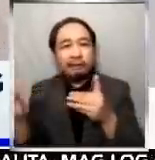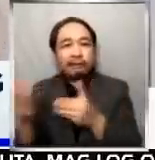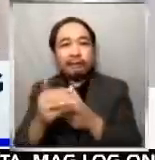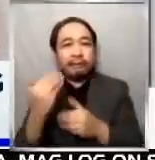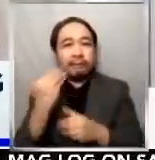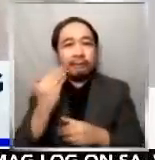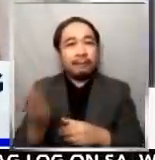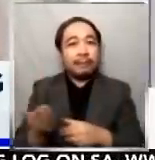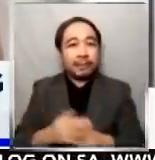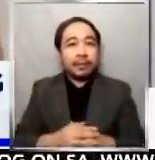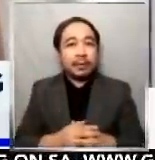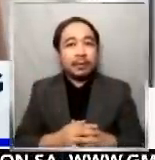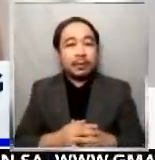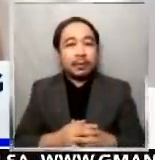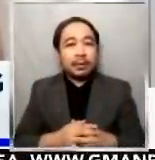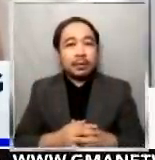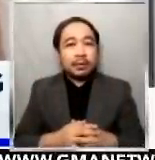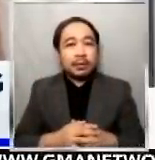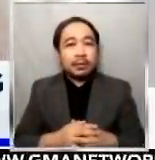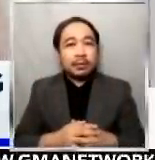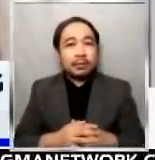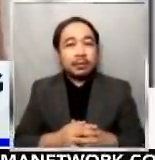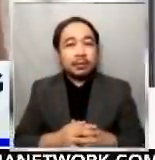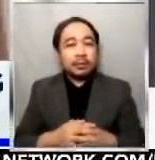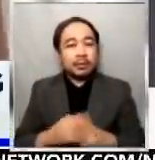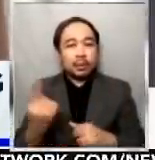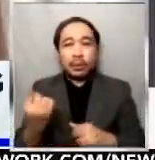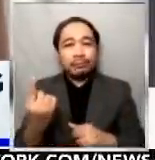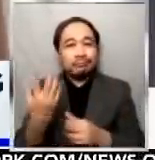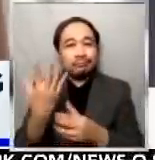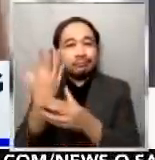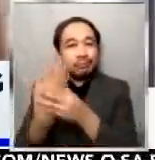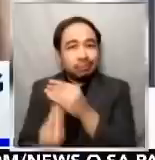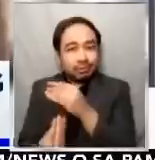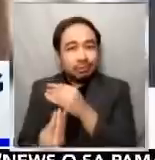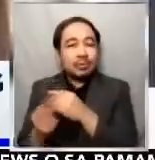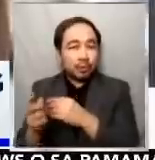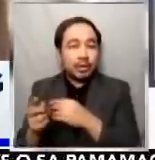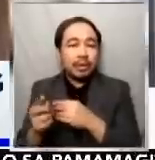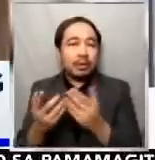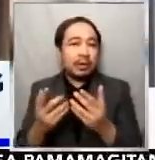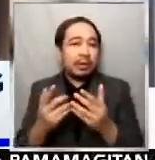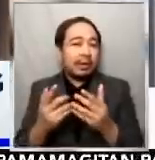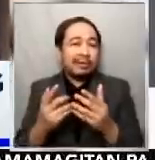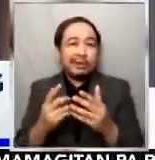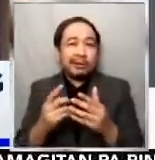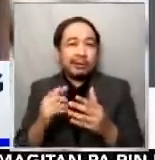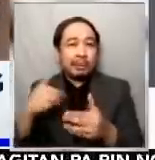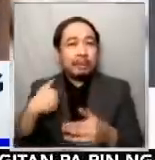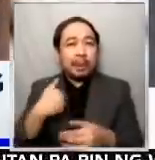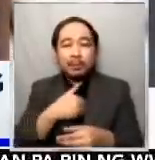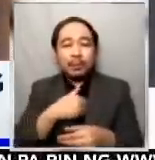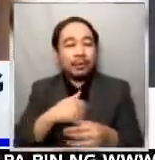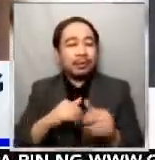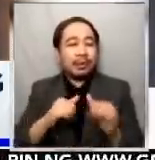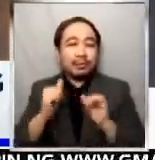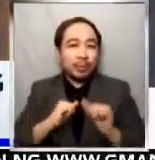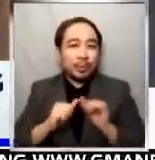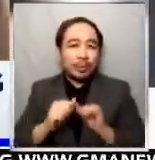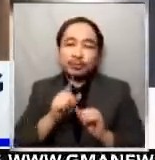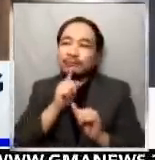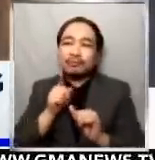Isa na namang nawala sa ating industriya, isang legend pagdating sa music